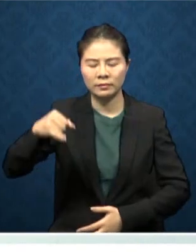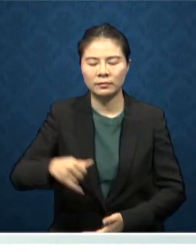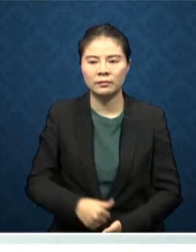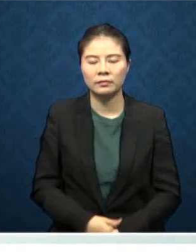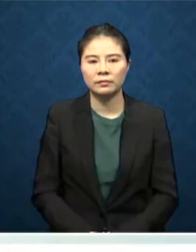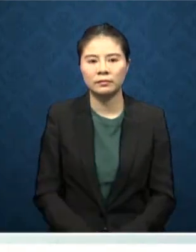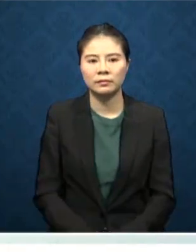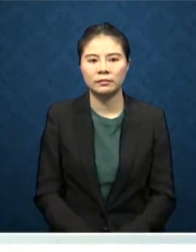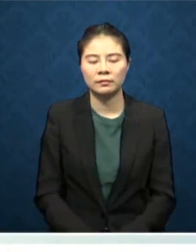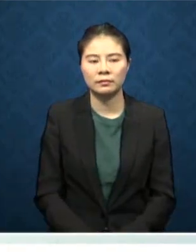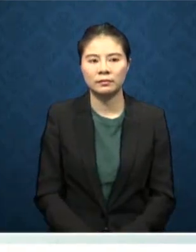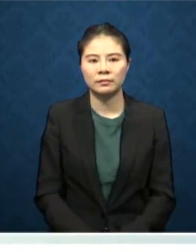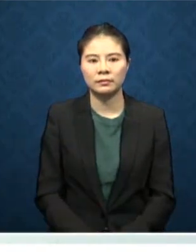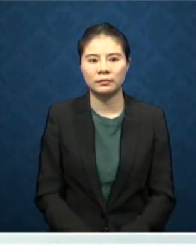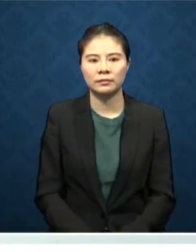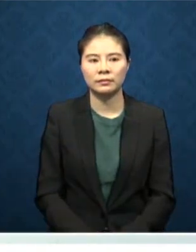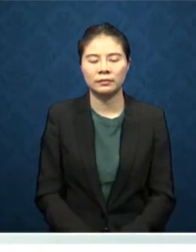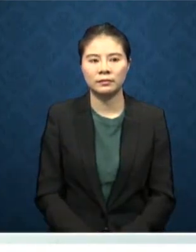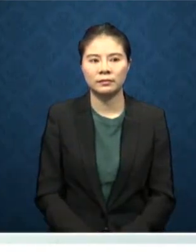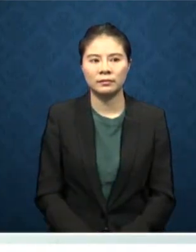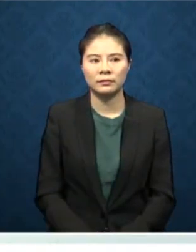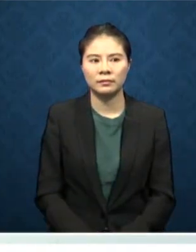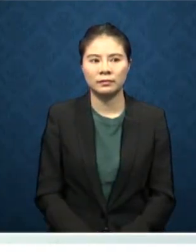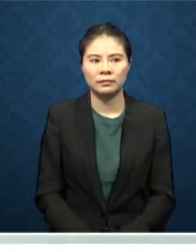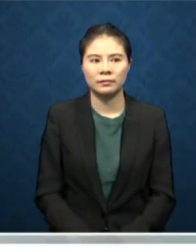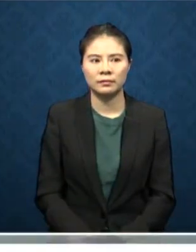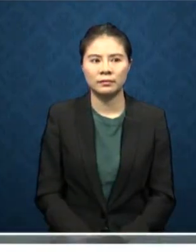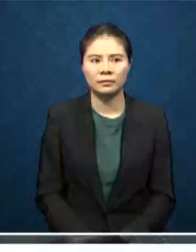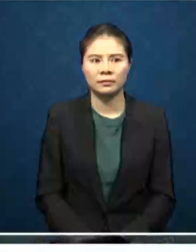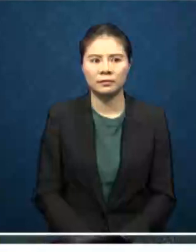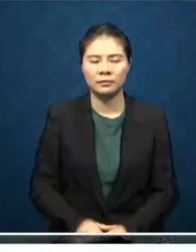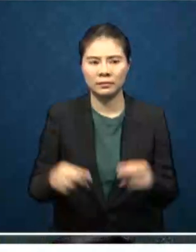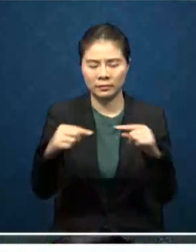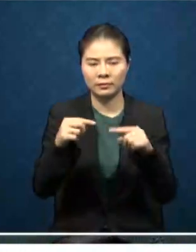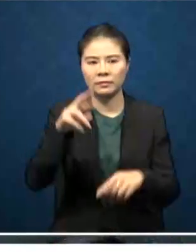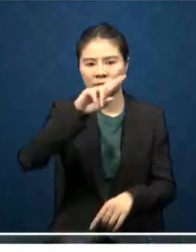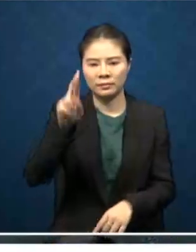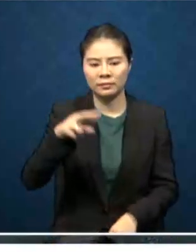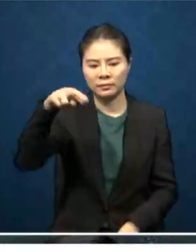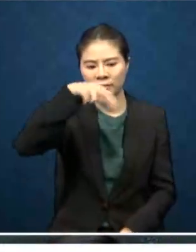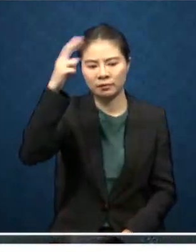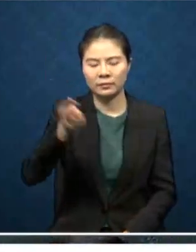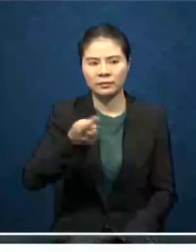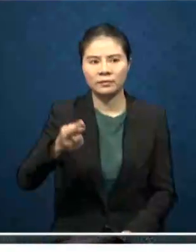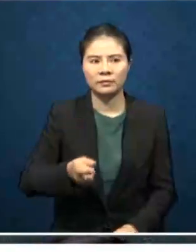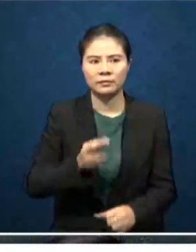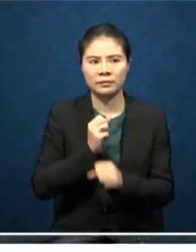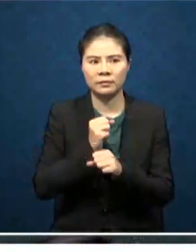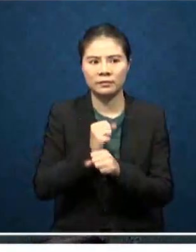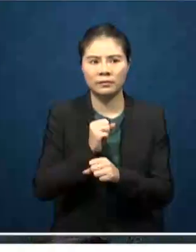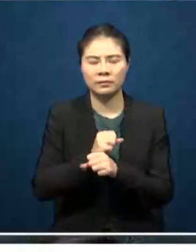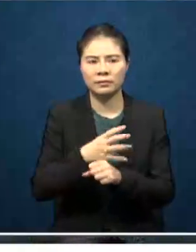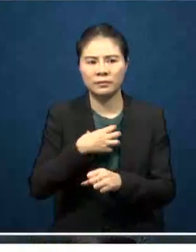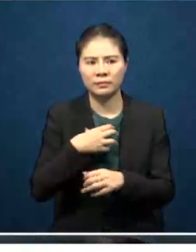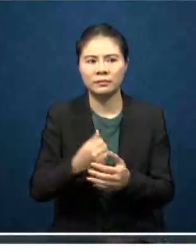พูดเวลาเกิดไคริเนี่ยอย่างจะเป็นพารากอนหรือจะเป็นซามิก็แล้วแต่เนี่ยเราไม่ได้ต้องการเบอร์